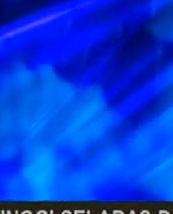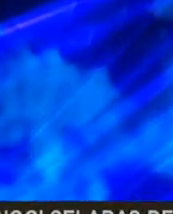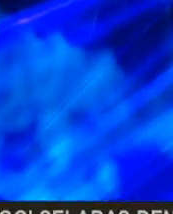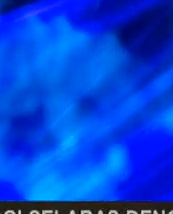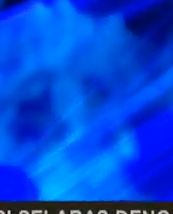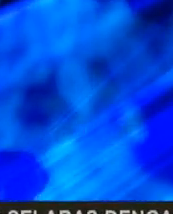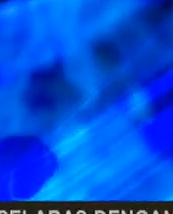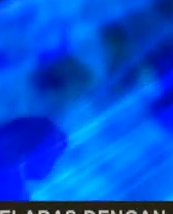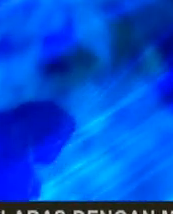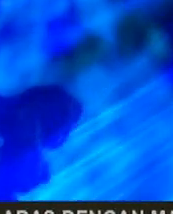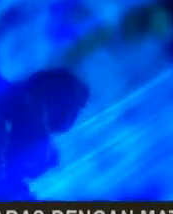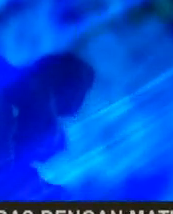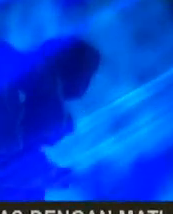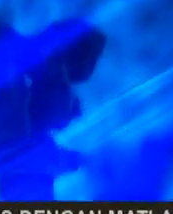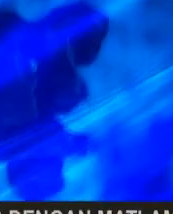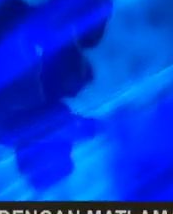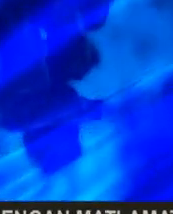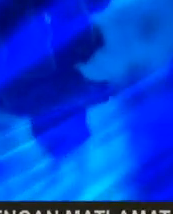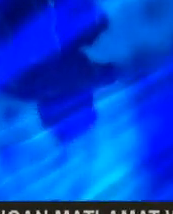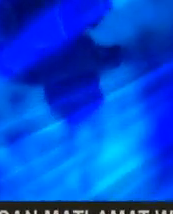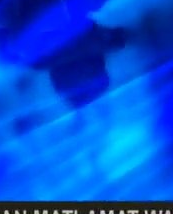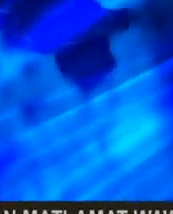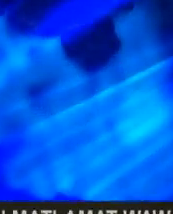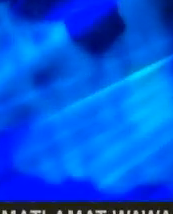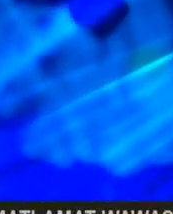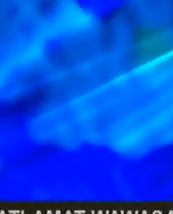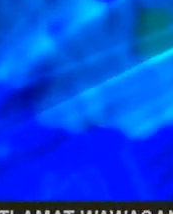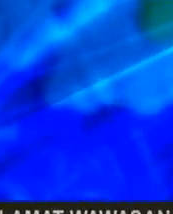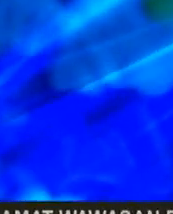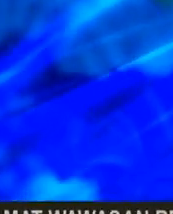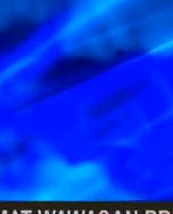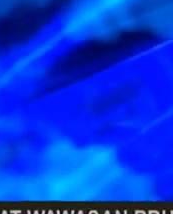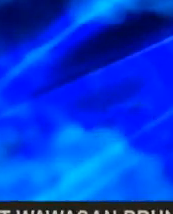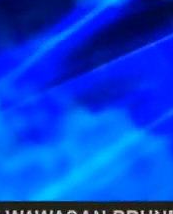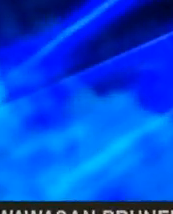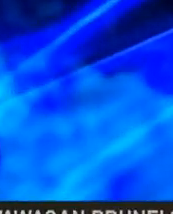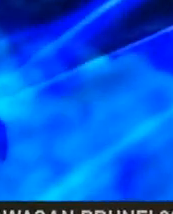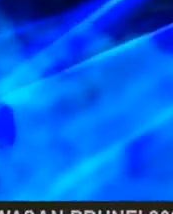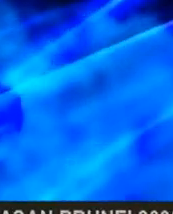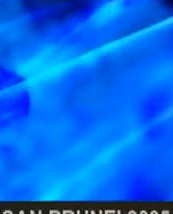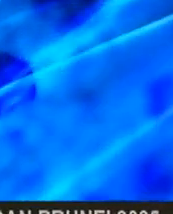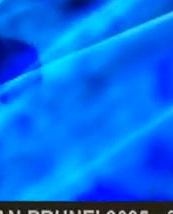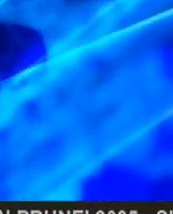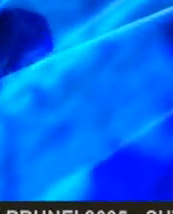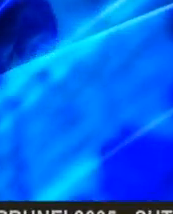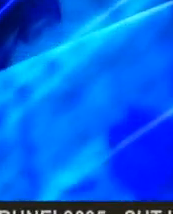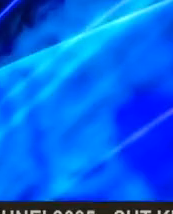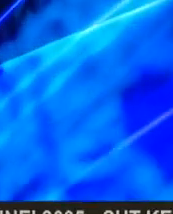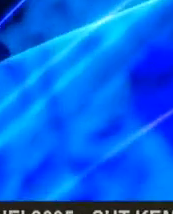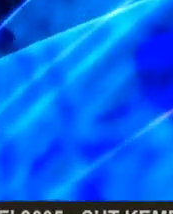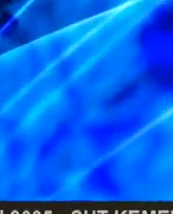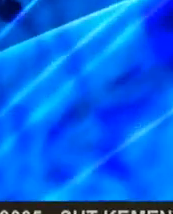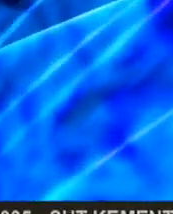Hai 758 individu sedang menjalani pengasingan diri mandatory Monica Le 21333 orang